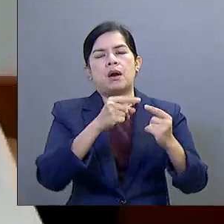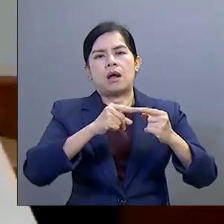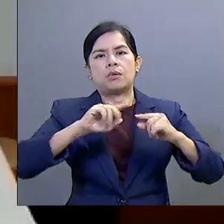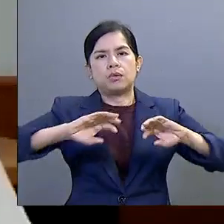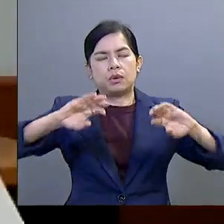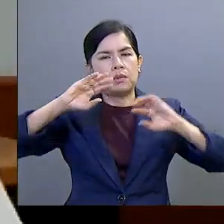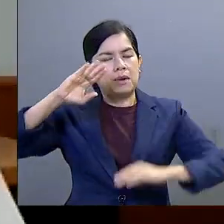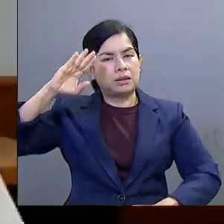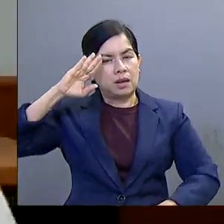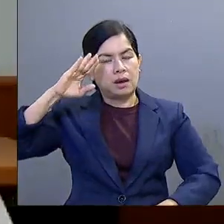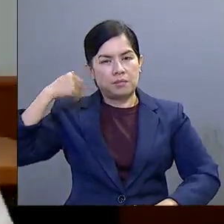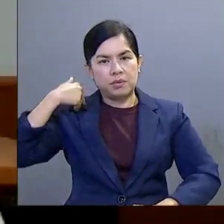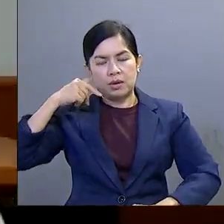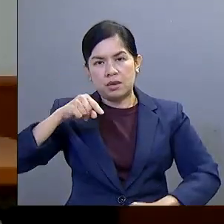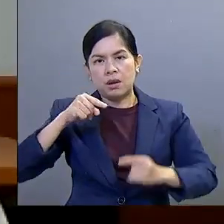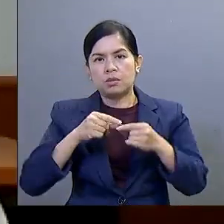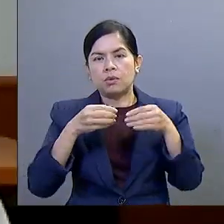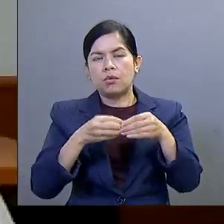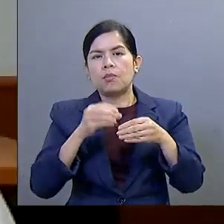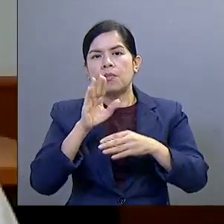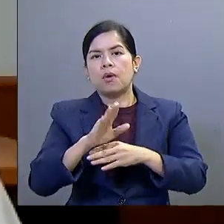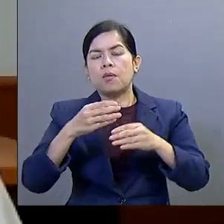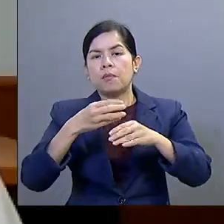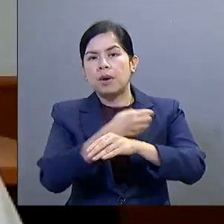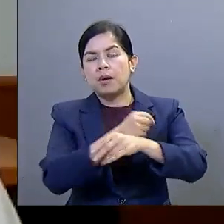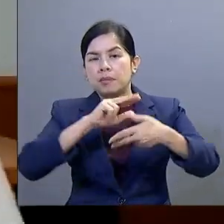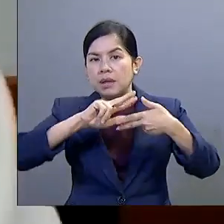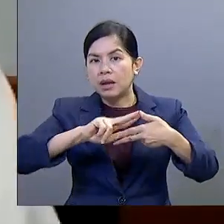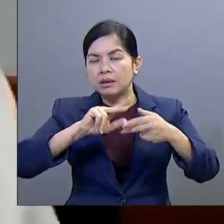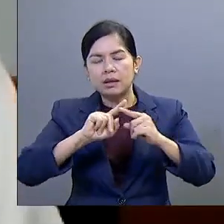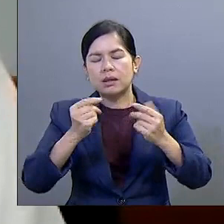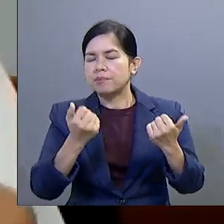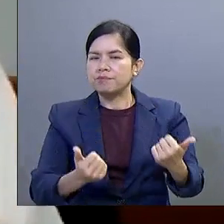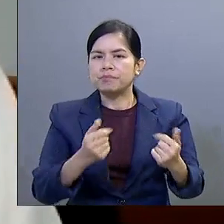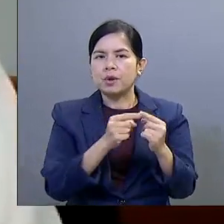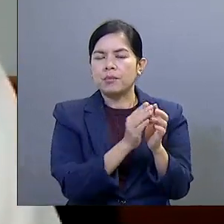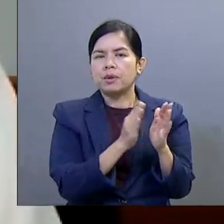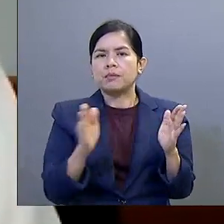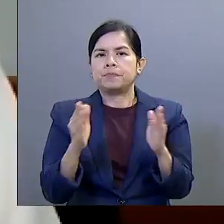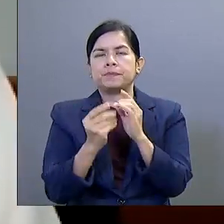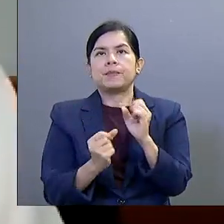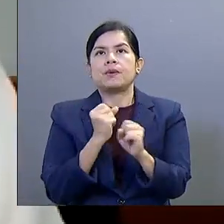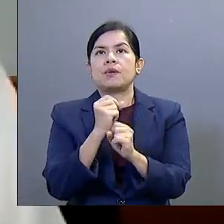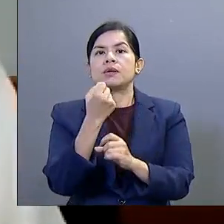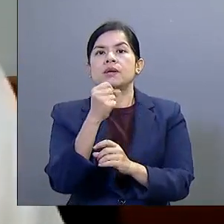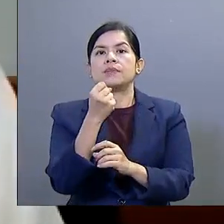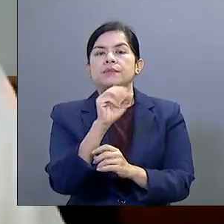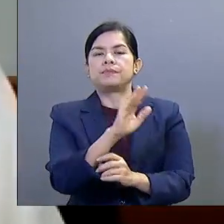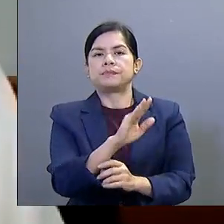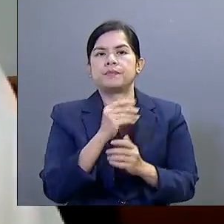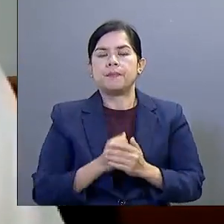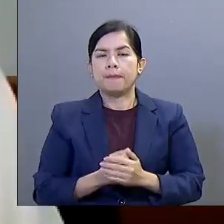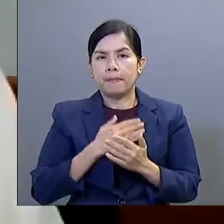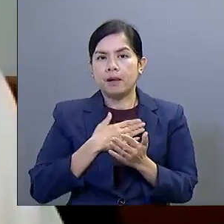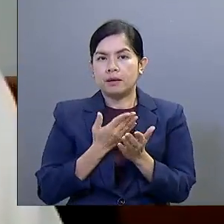มถึงพรรคพลังประชารัฐที่เป็นแกนนำจัดตั้งรัฐบาลในปัจจุบันนี้ใน10ปีเนี่ยเราก็จะเห็นภาพอันหนึ่งก็คือว่าเราจ่าย